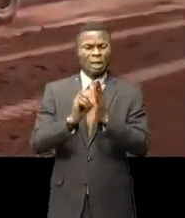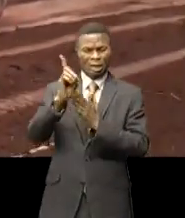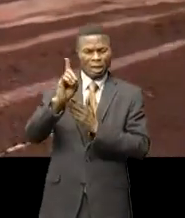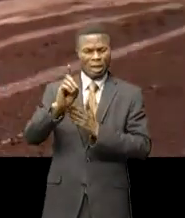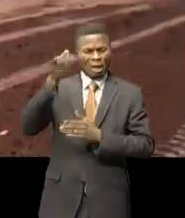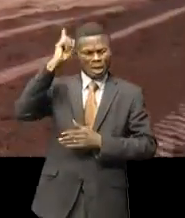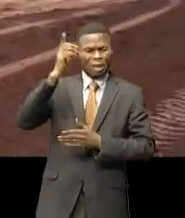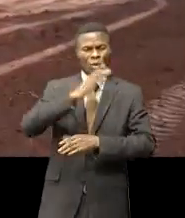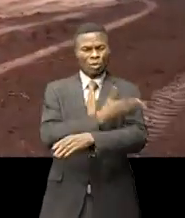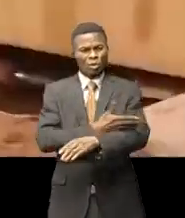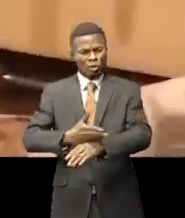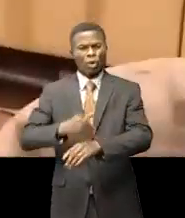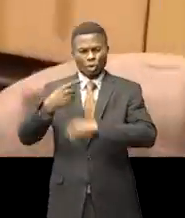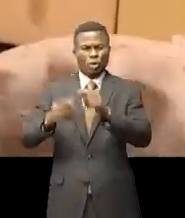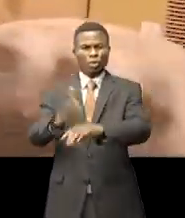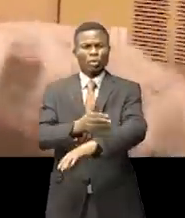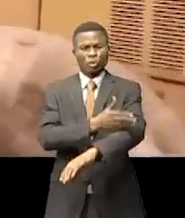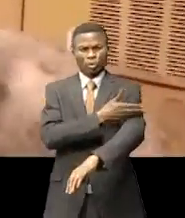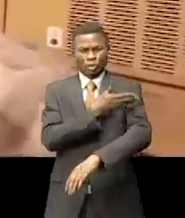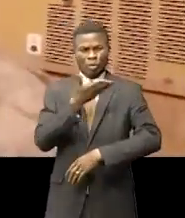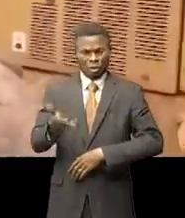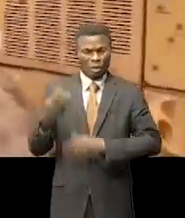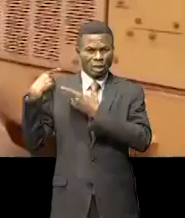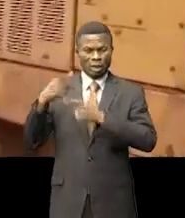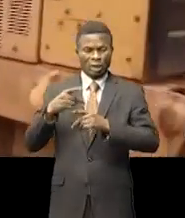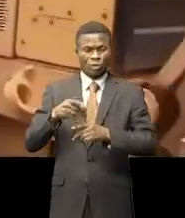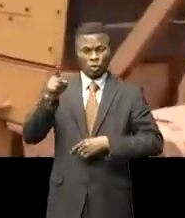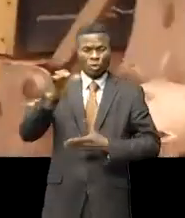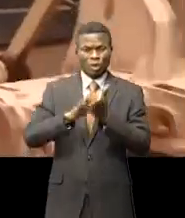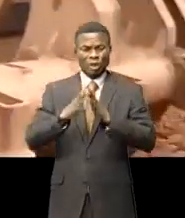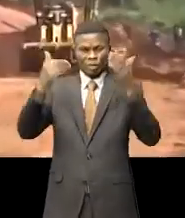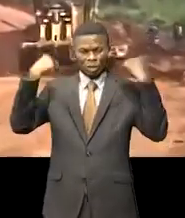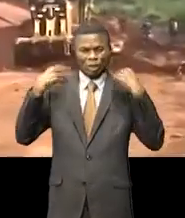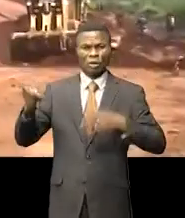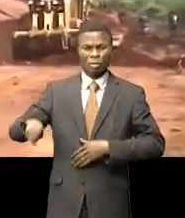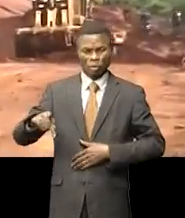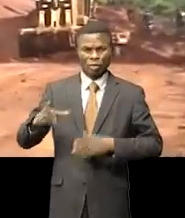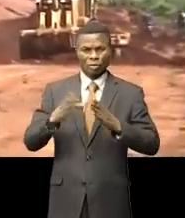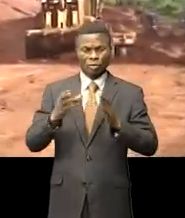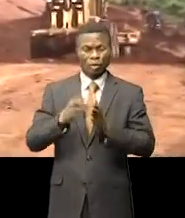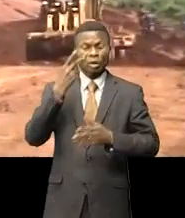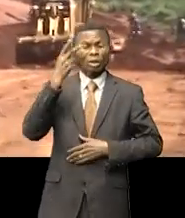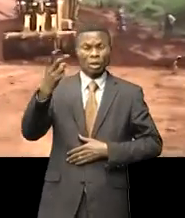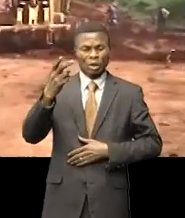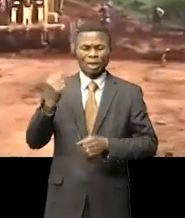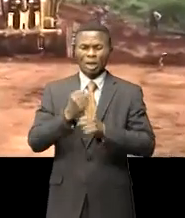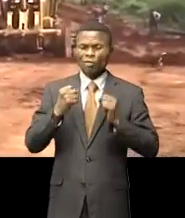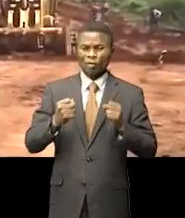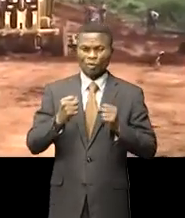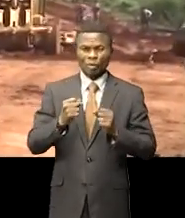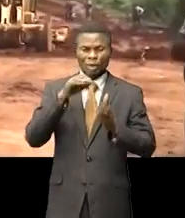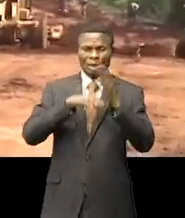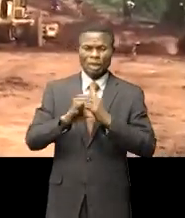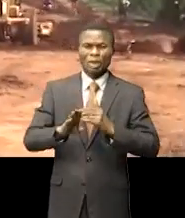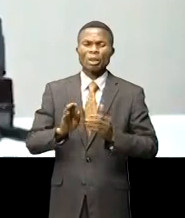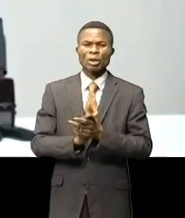étaient en berne sont en train d'être bougées depuis la venue de Christophe Bassian Enanga avec sa vision pragmatique qui s'inscrit à la suite